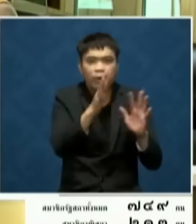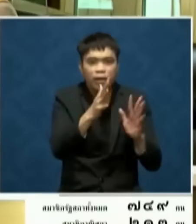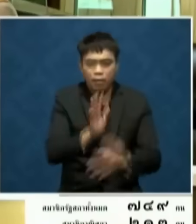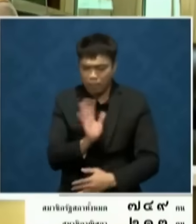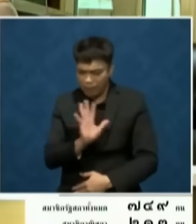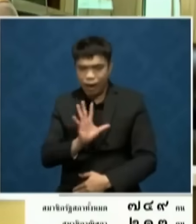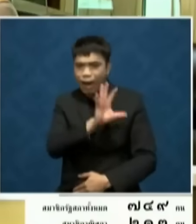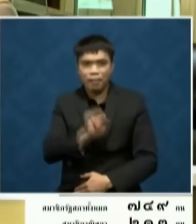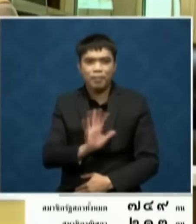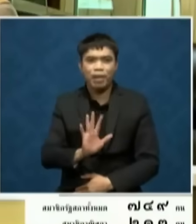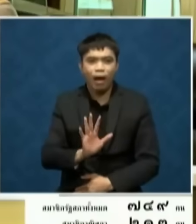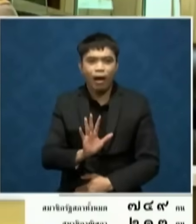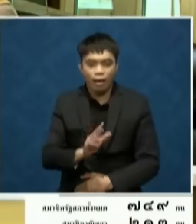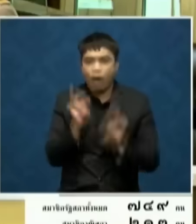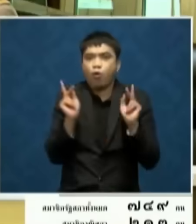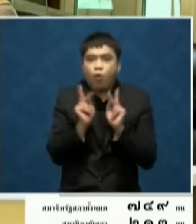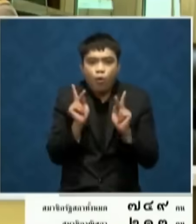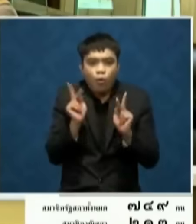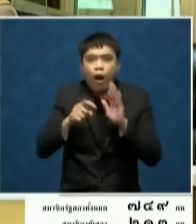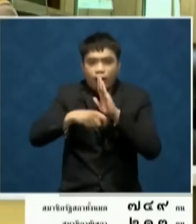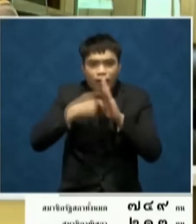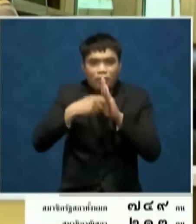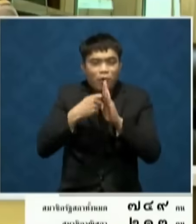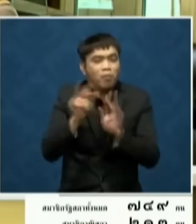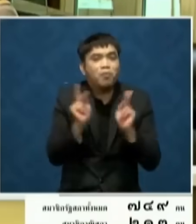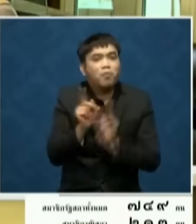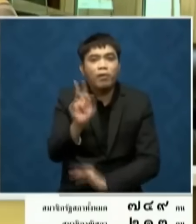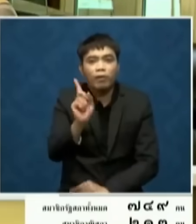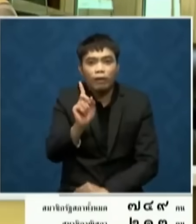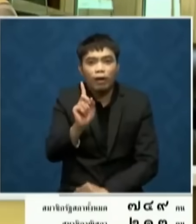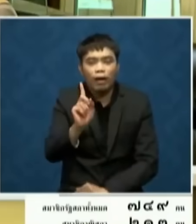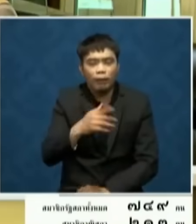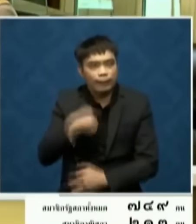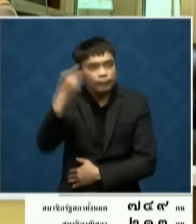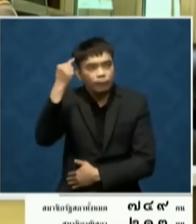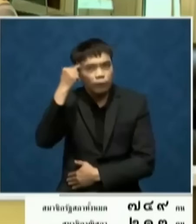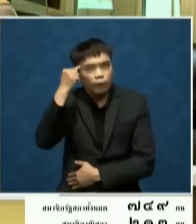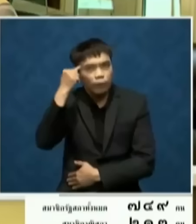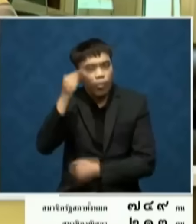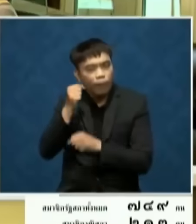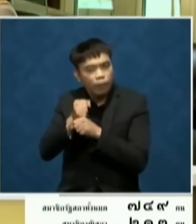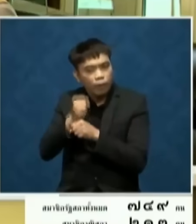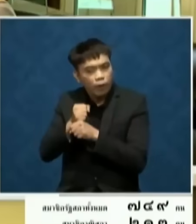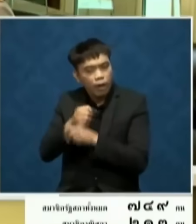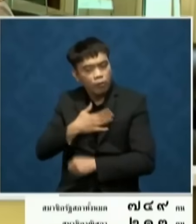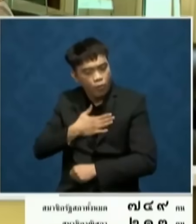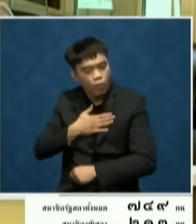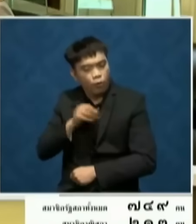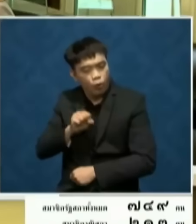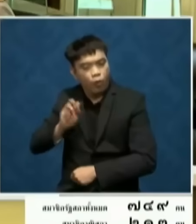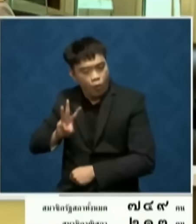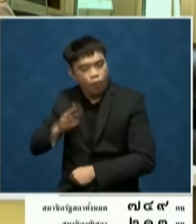นายเสรีบอกว่าฉะนั้นความกลัวที่เกิดขึ้นไม่ว่าจะเป็นการที่พี่น้องประชาชนจะมารวมตัวกันกลัวเสียงที่จะมาข่มขู่